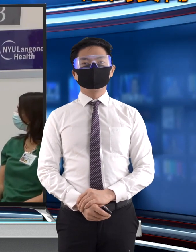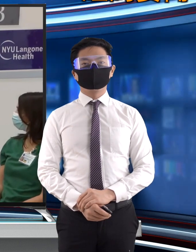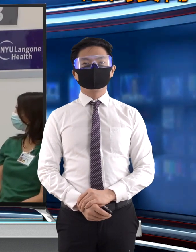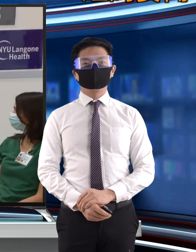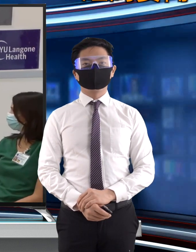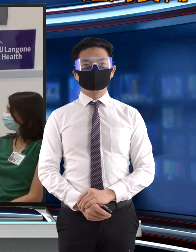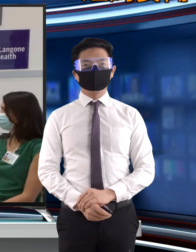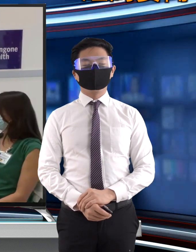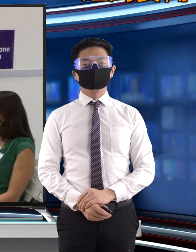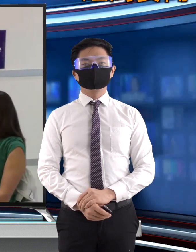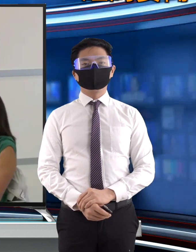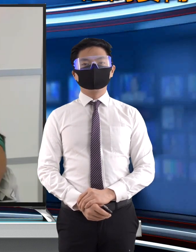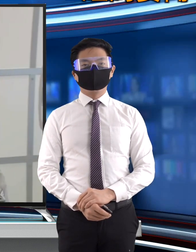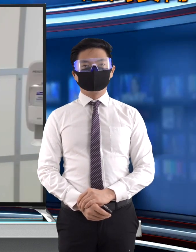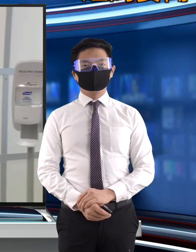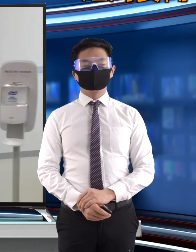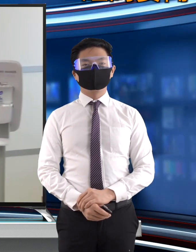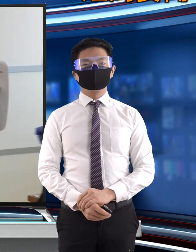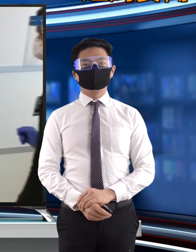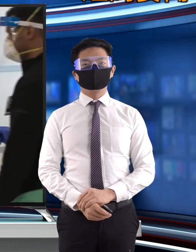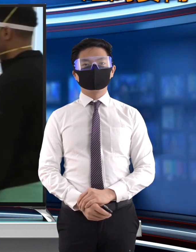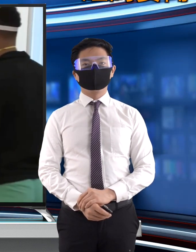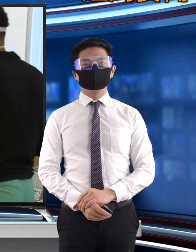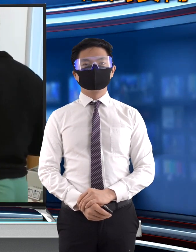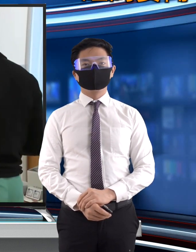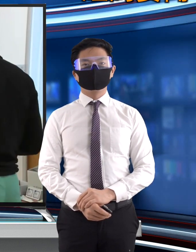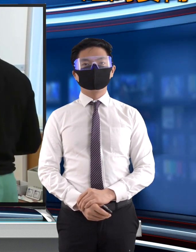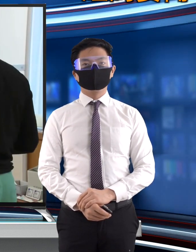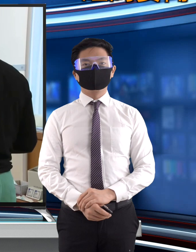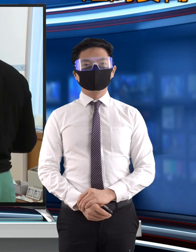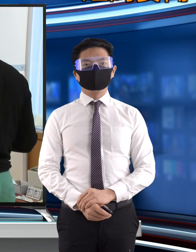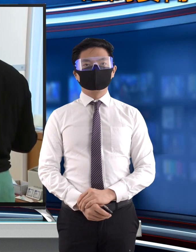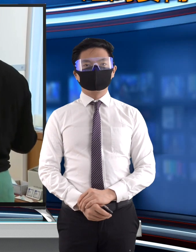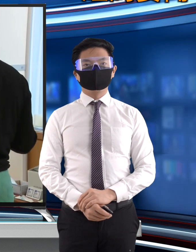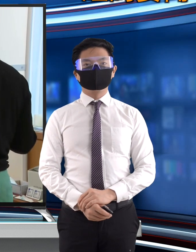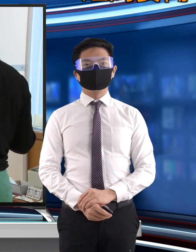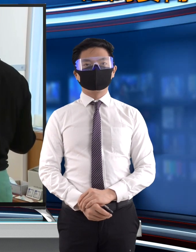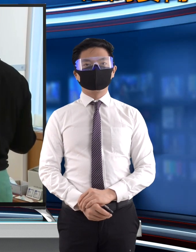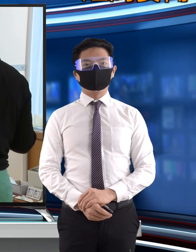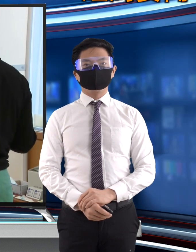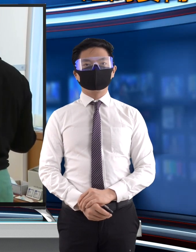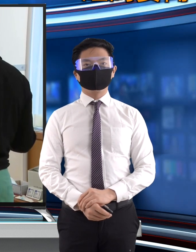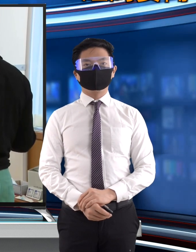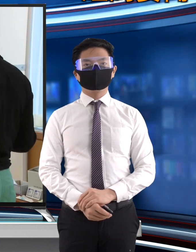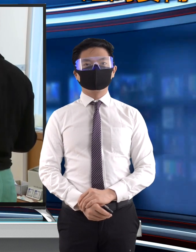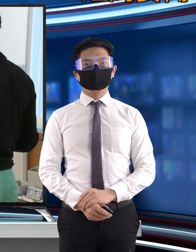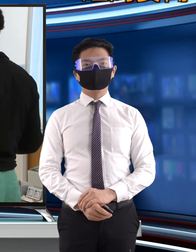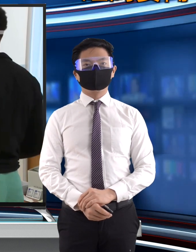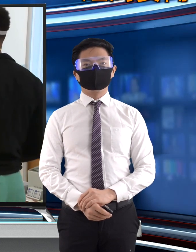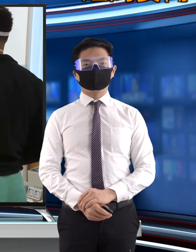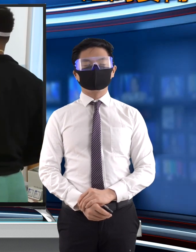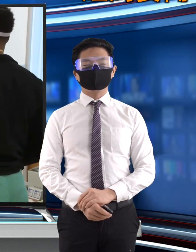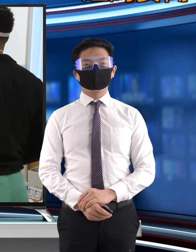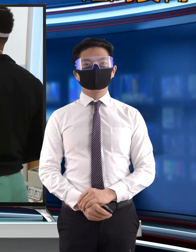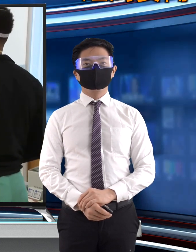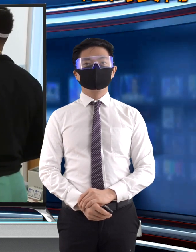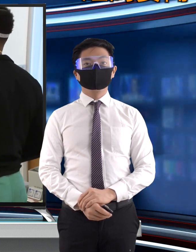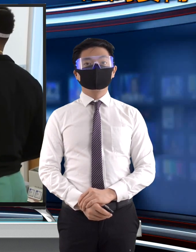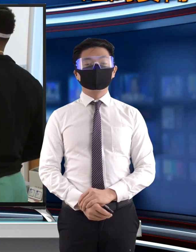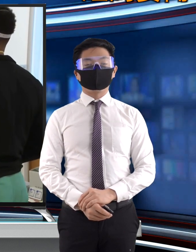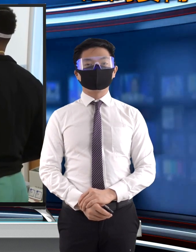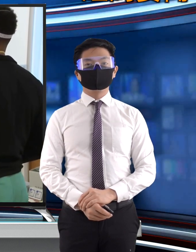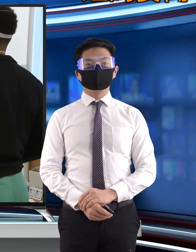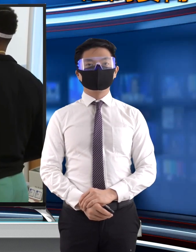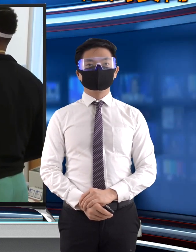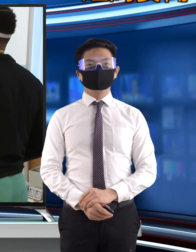预约。从事家庭护理行业的华人很多，疫苗可能供不应求，这是他比较担心的问题。之后再申请